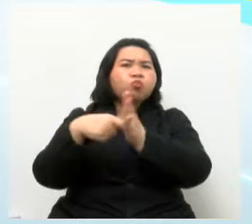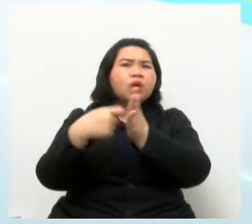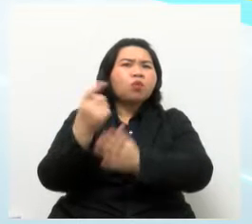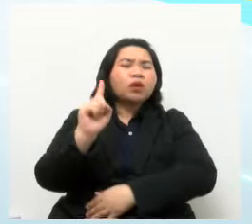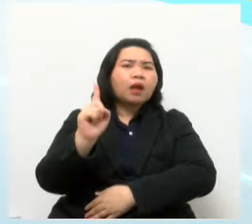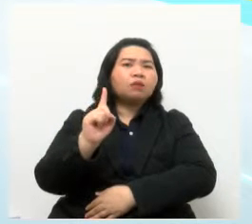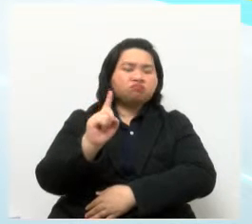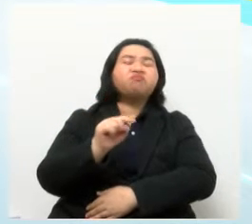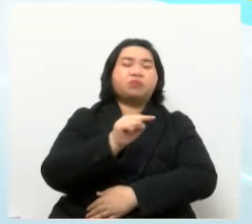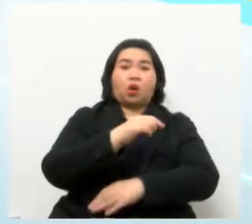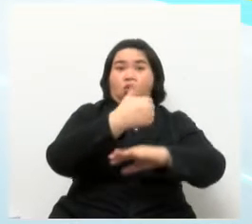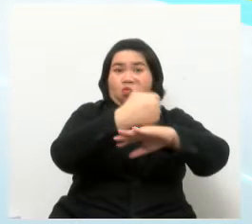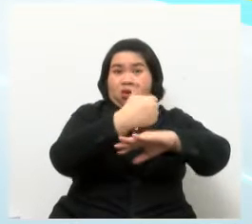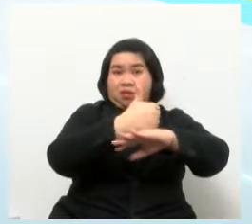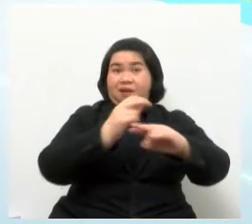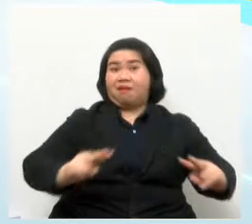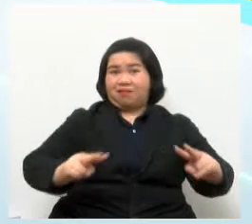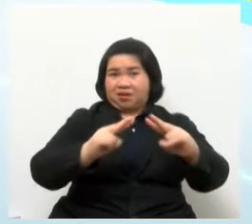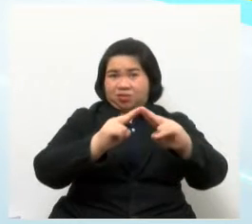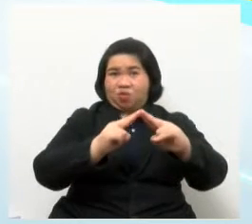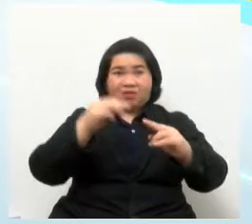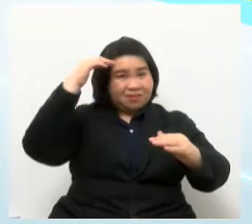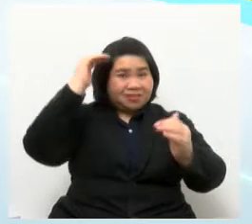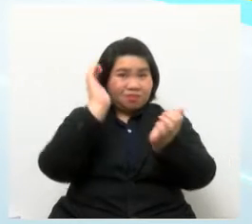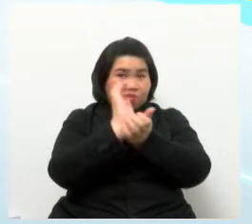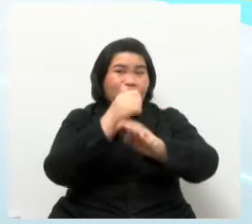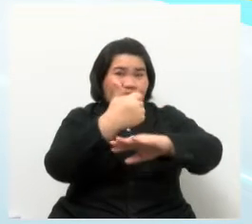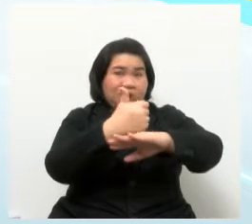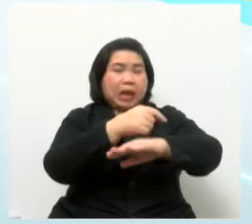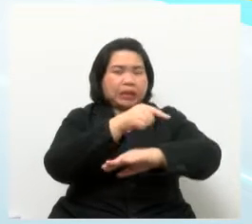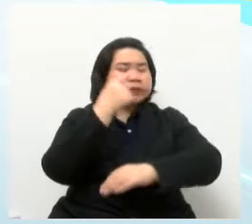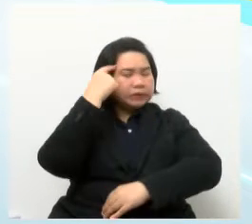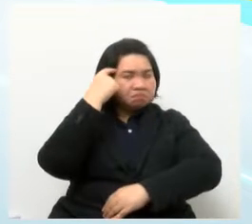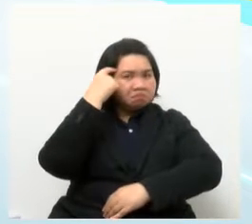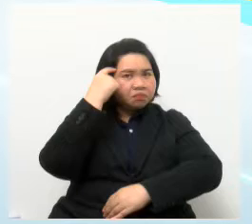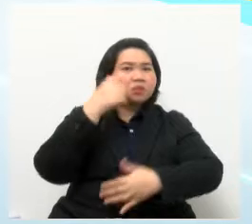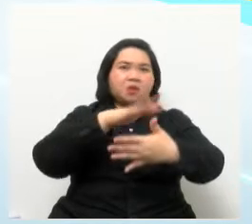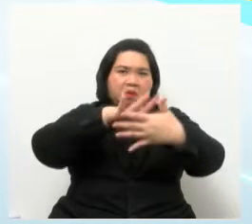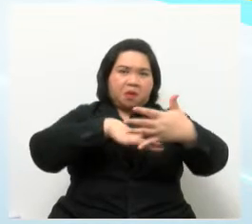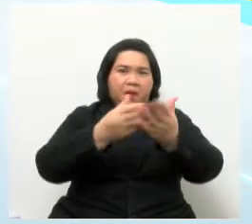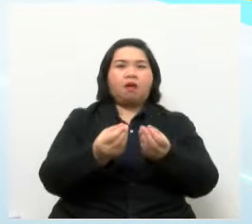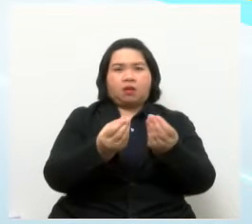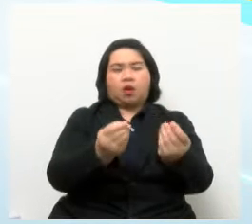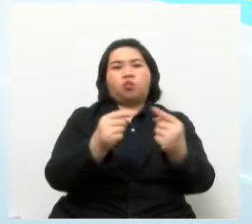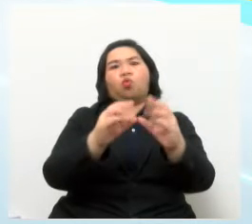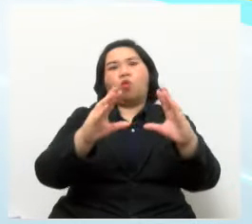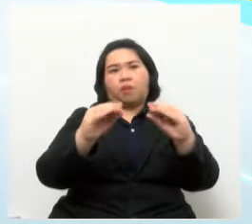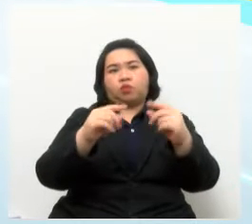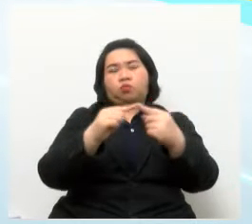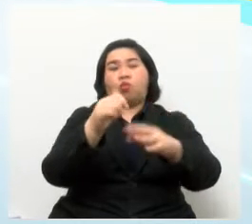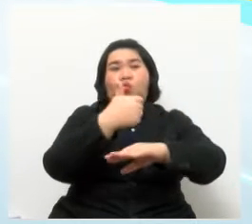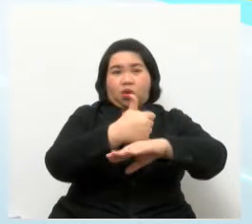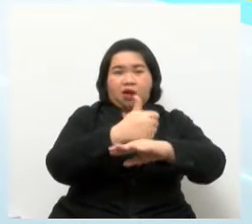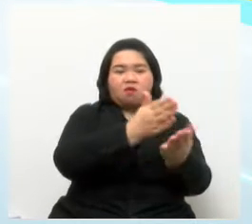มนตรีว่าการกระทรวงศึกษาธิการท่านพลตำรวจเอกเพิ่มพูนชิดชอบค่ะท่านได้มีนโยบายนะคะในการที่จะมีการประชุมหัวหน้าส่วน